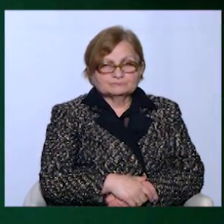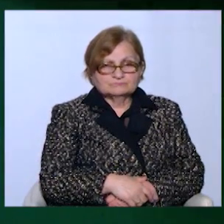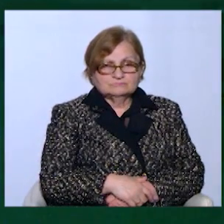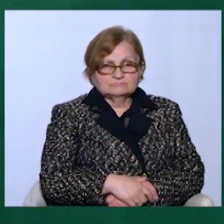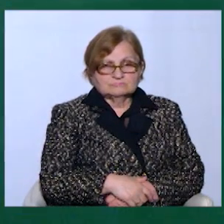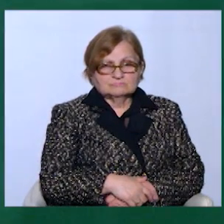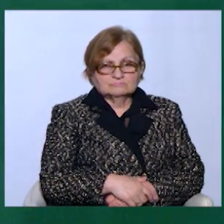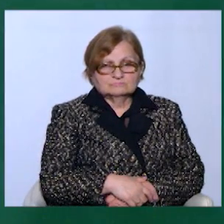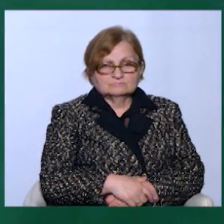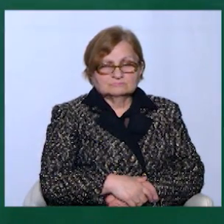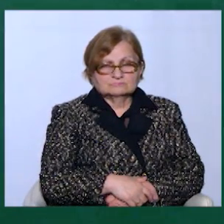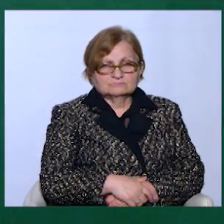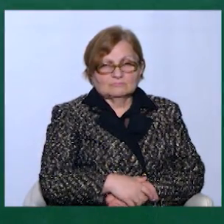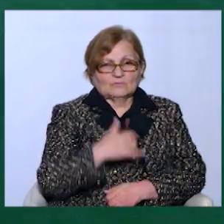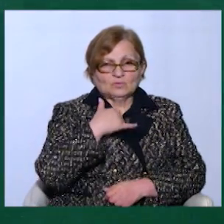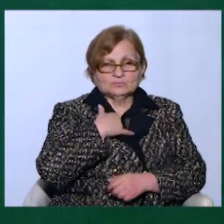აი ასე.